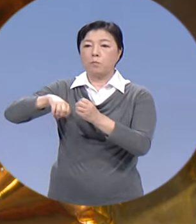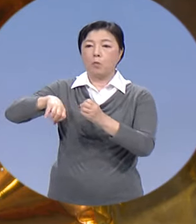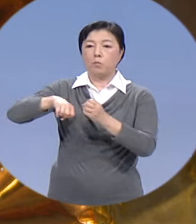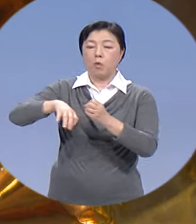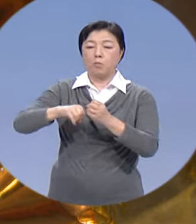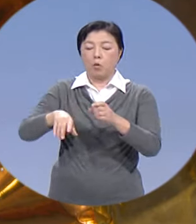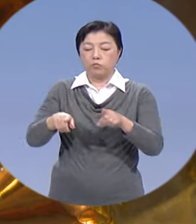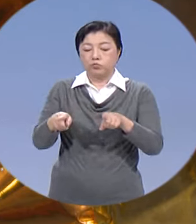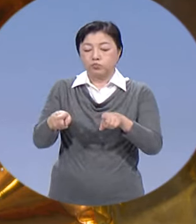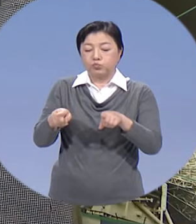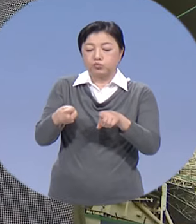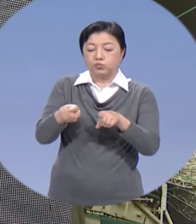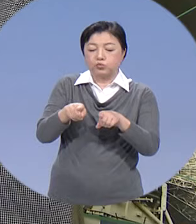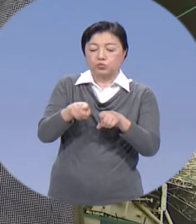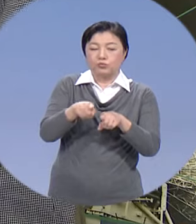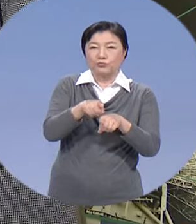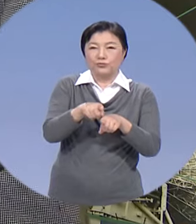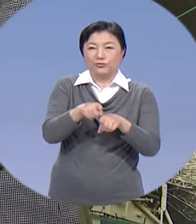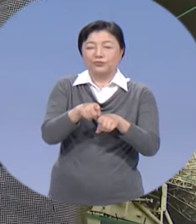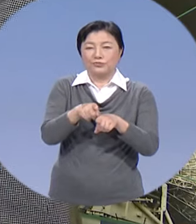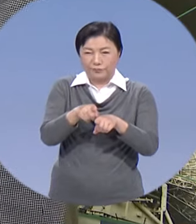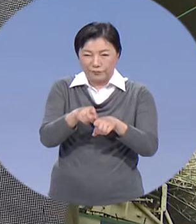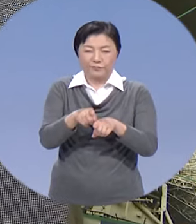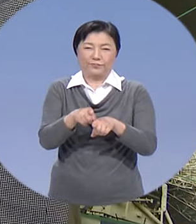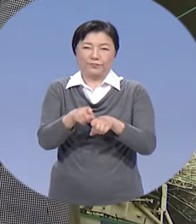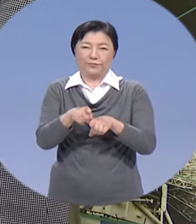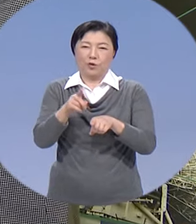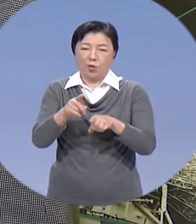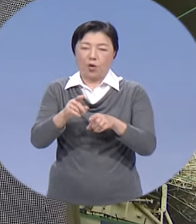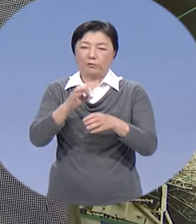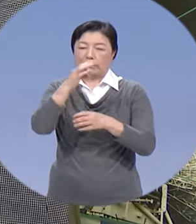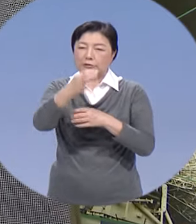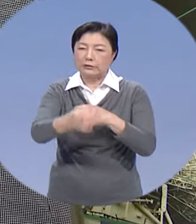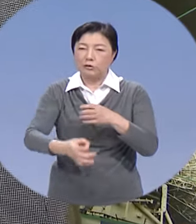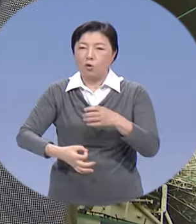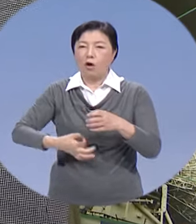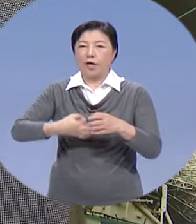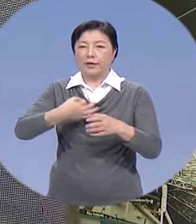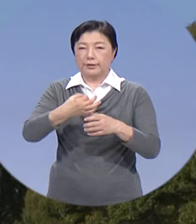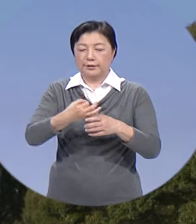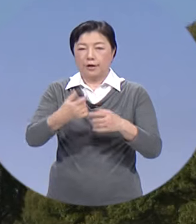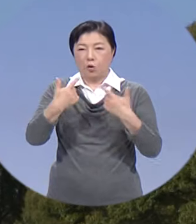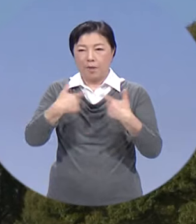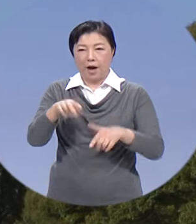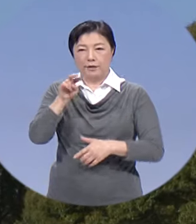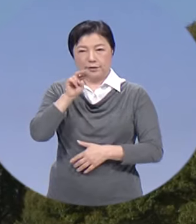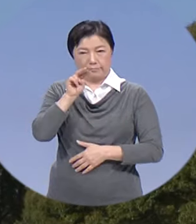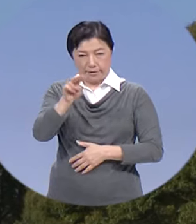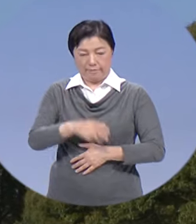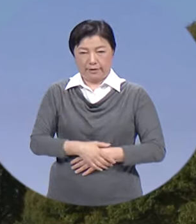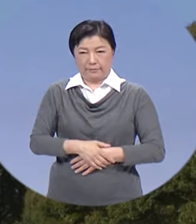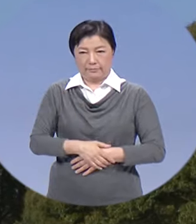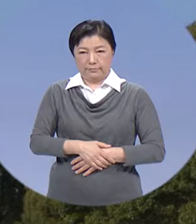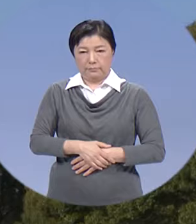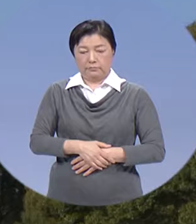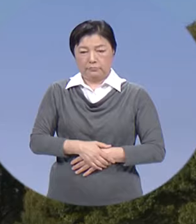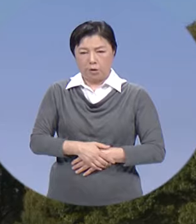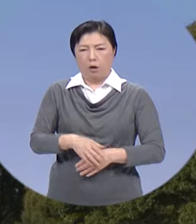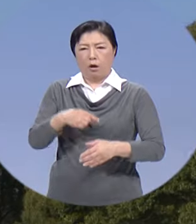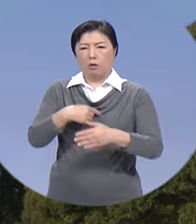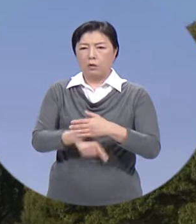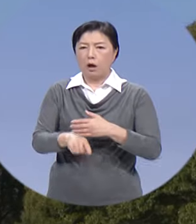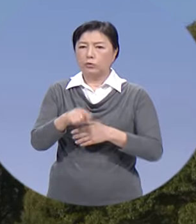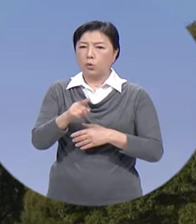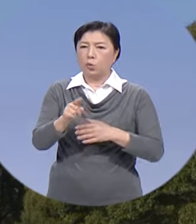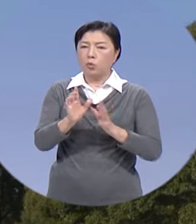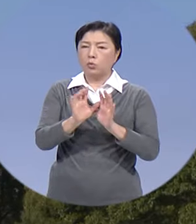に戻ります。このように人工衛星を日々見守っています。 そもそもどうしてこんなに大き